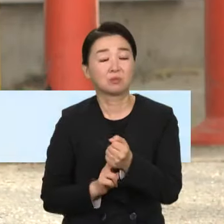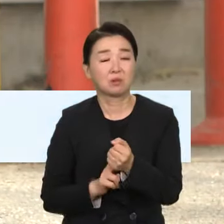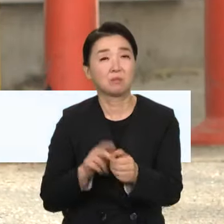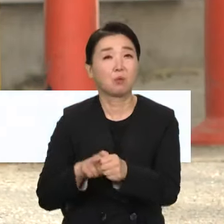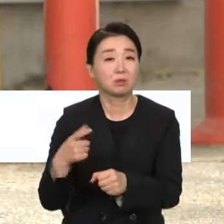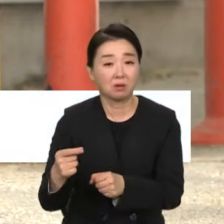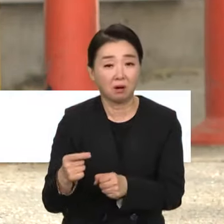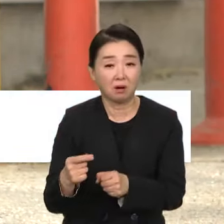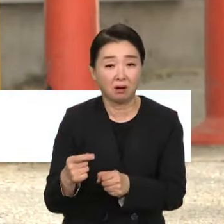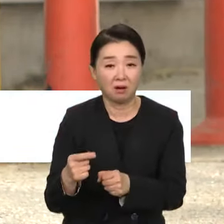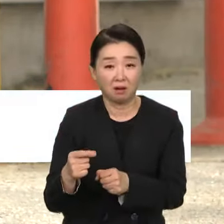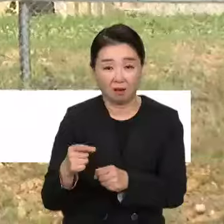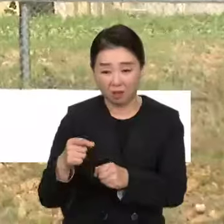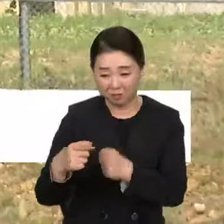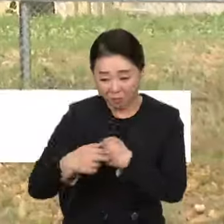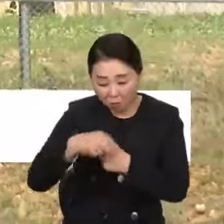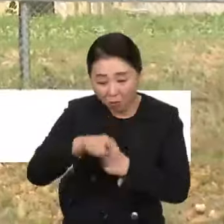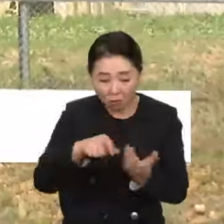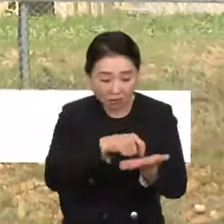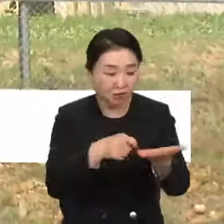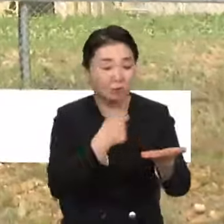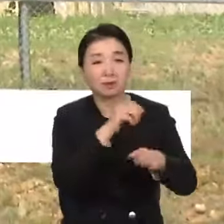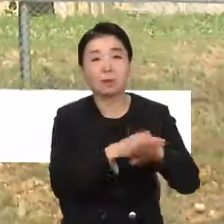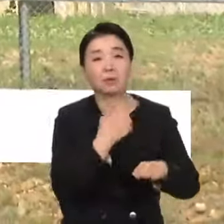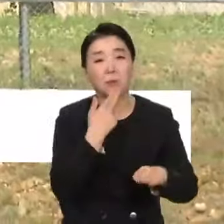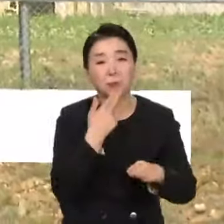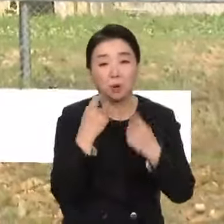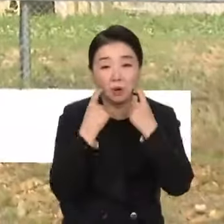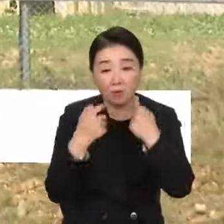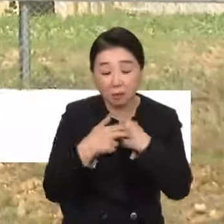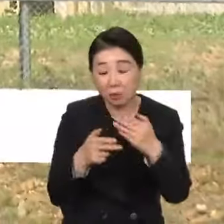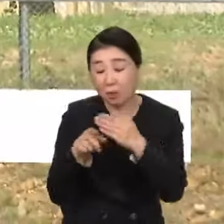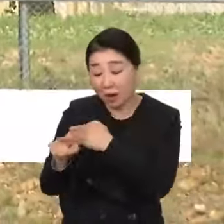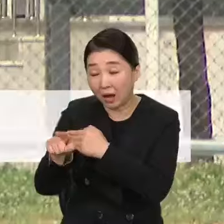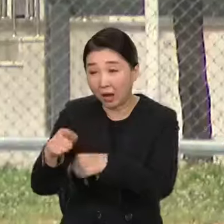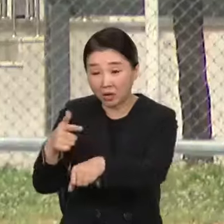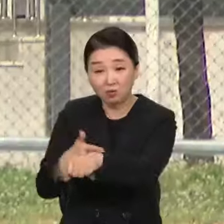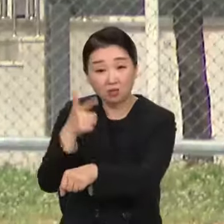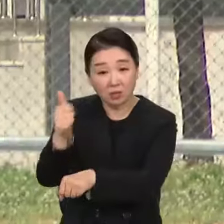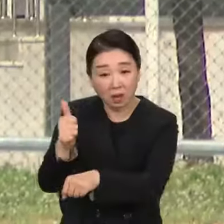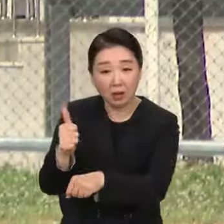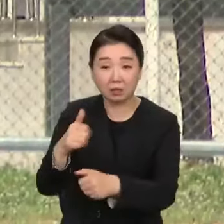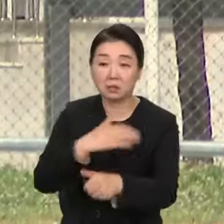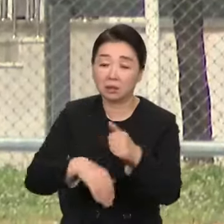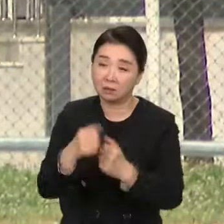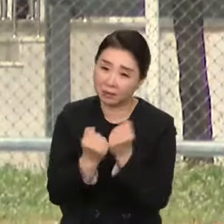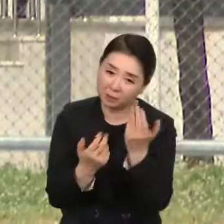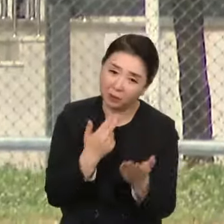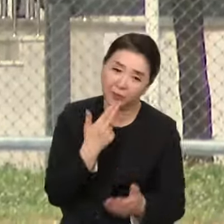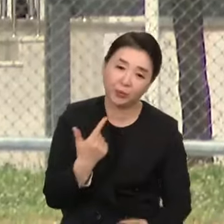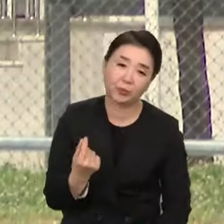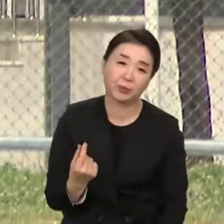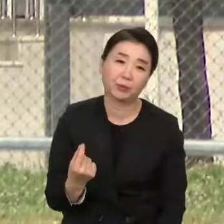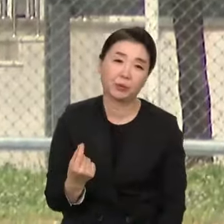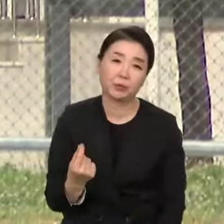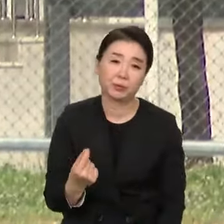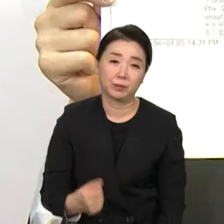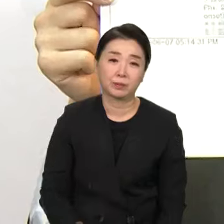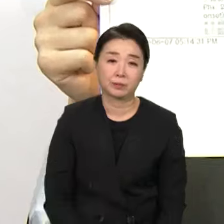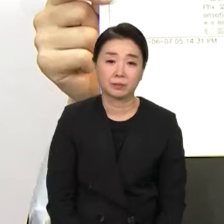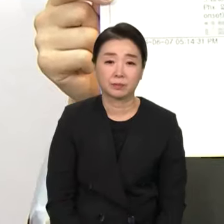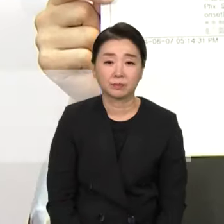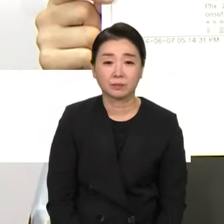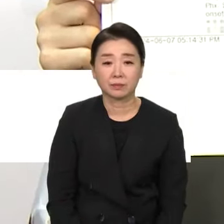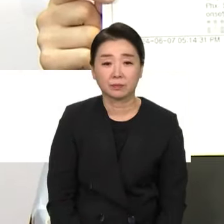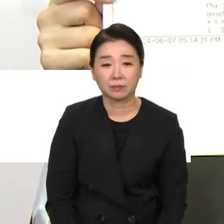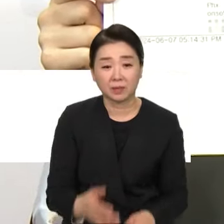아무런 의무 기록도 남기지 않았고 민간병원 이송에 동행한 중대장 역시 당시 상황을 자세히 설명하지 않았습니다.